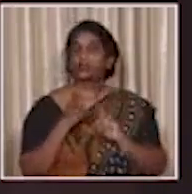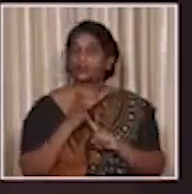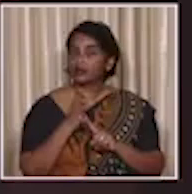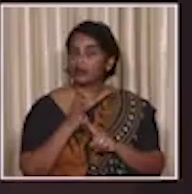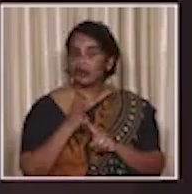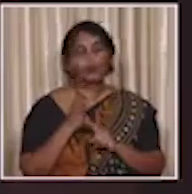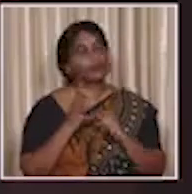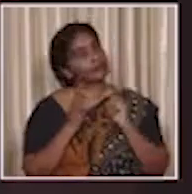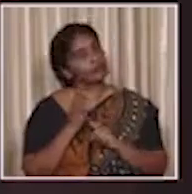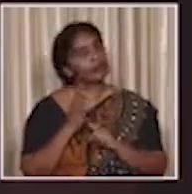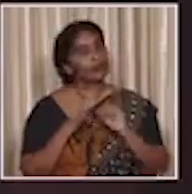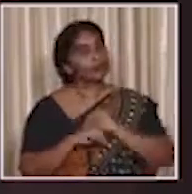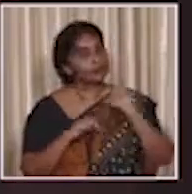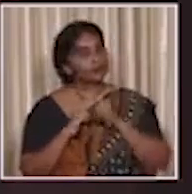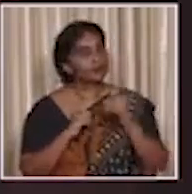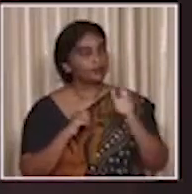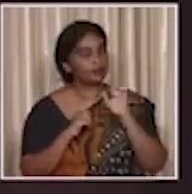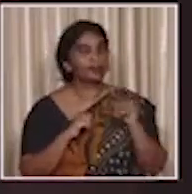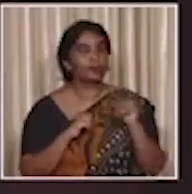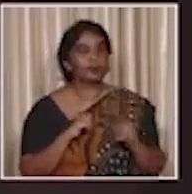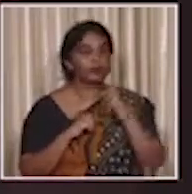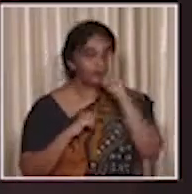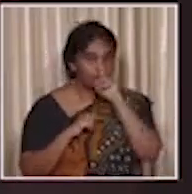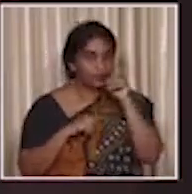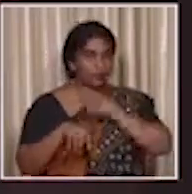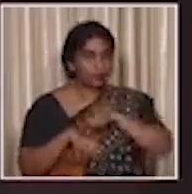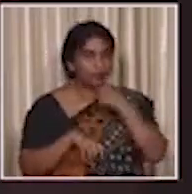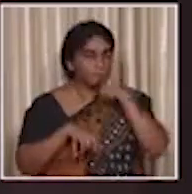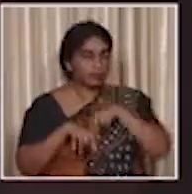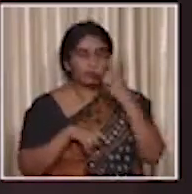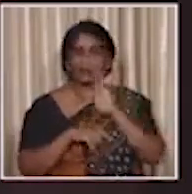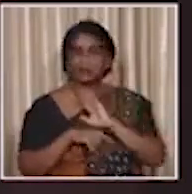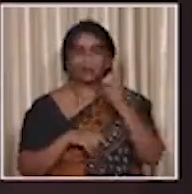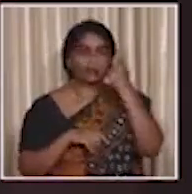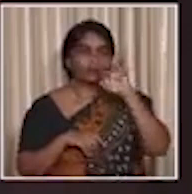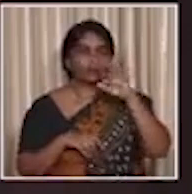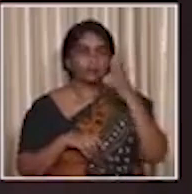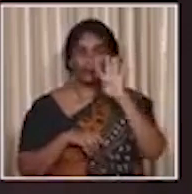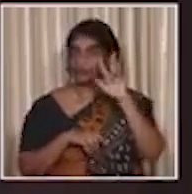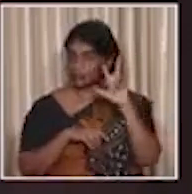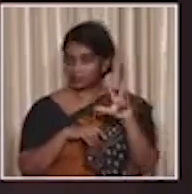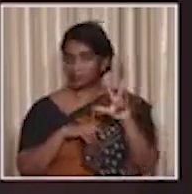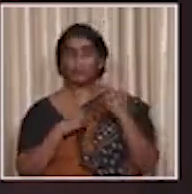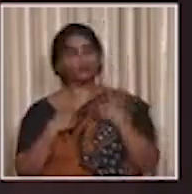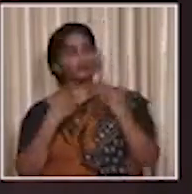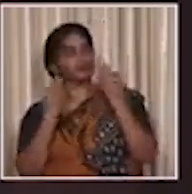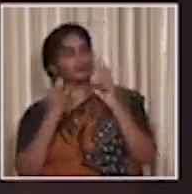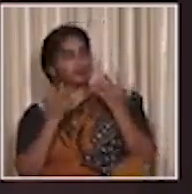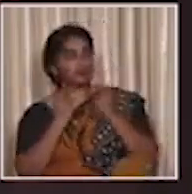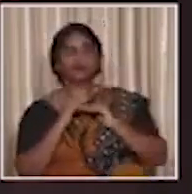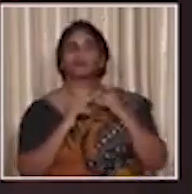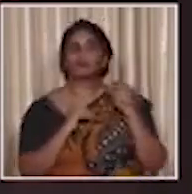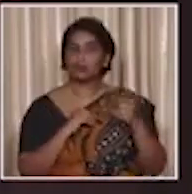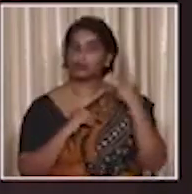කරේ මේ අරගලය කියන එක ආවේ එක මාසෙන් පැයෙන් දෙකෙන් නෙමෙයි 1948 අපි නිදහස ලබා ගත්තාන්